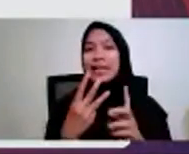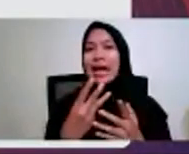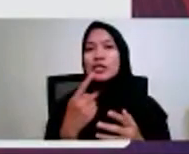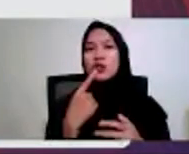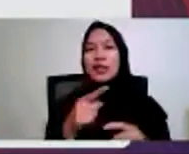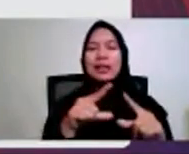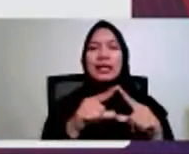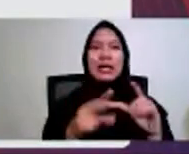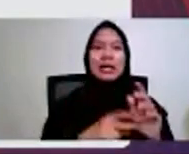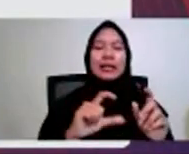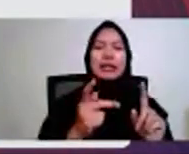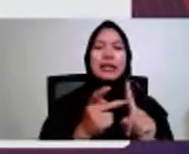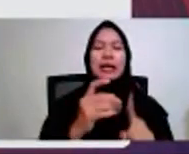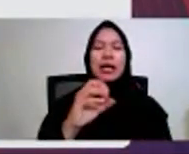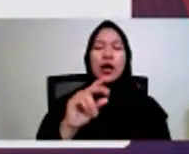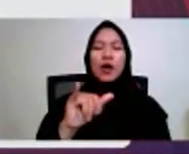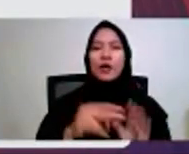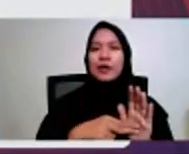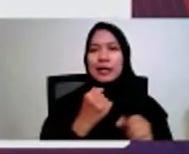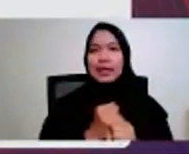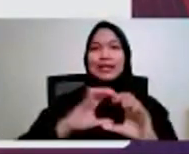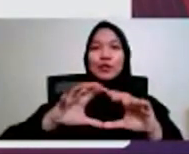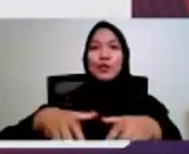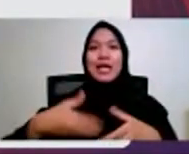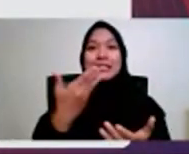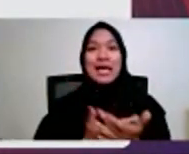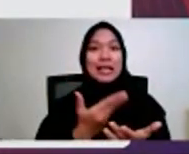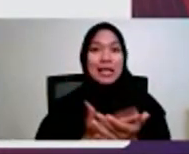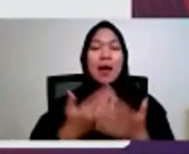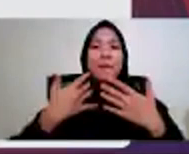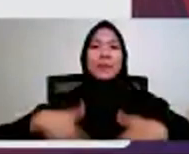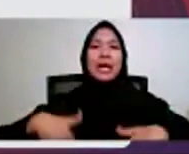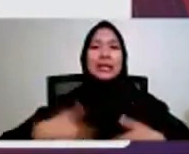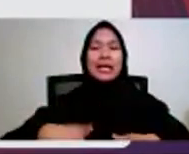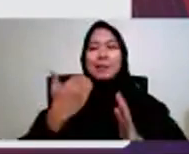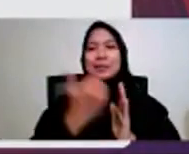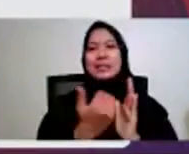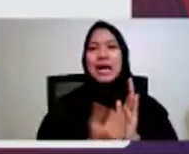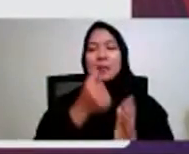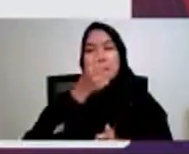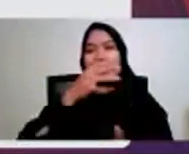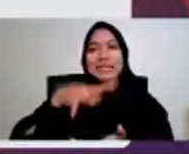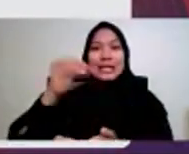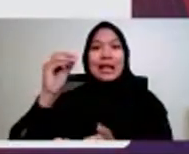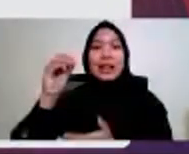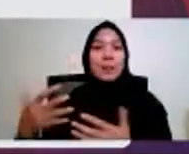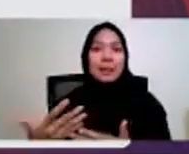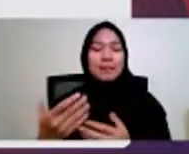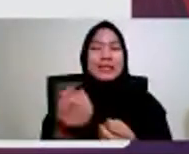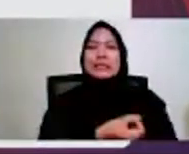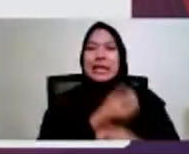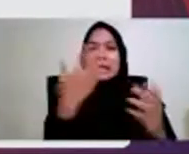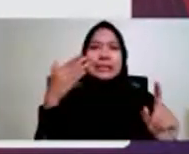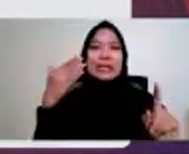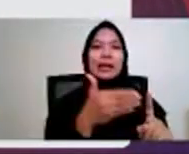kering angring dalam dunia nyata dalam praktek kebijakan bank sentral satu kejelasan sasaran